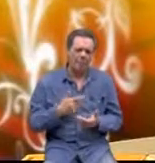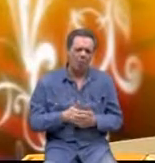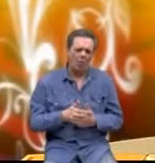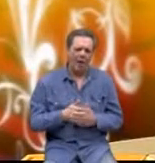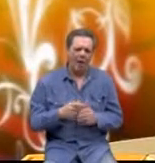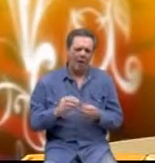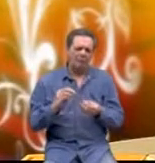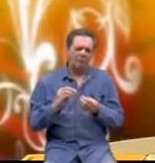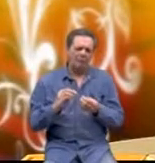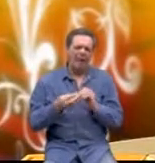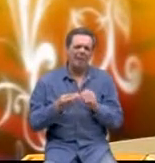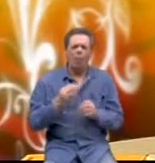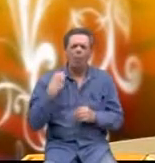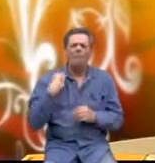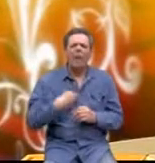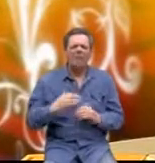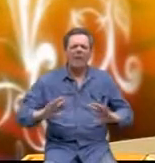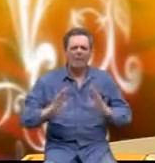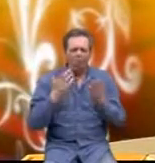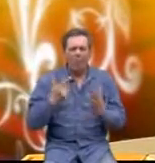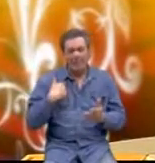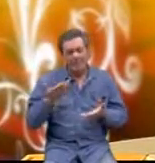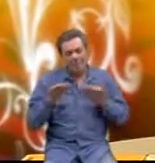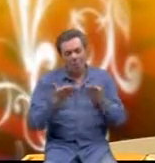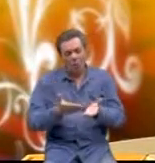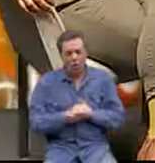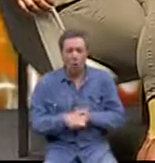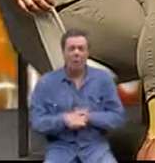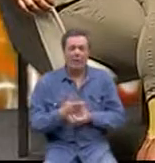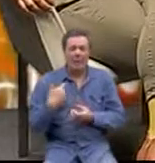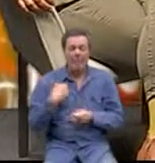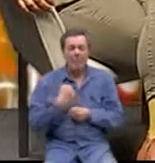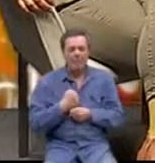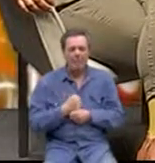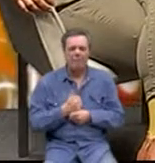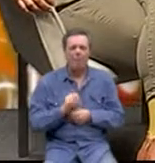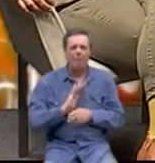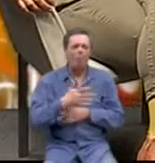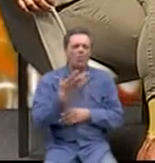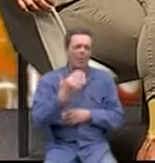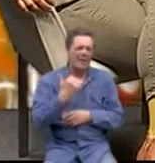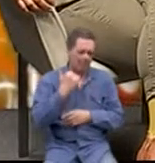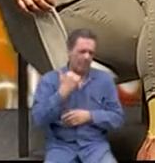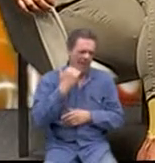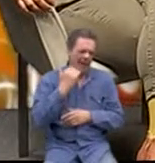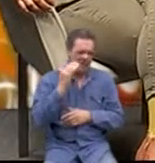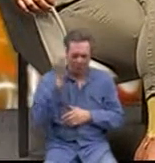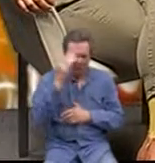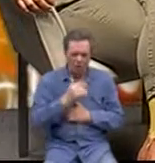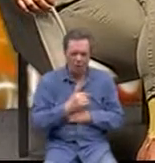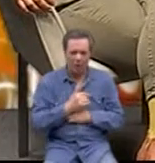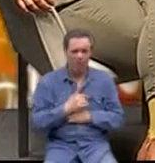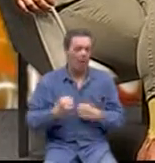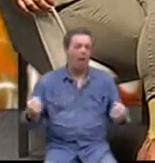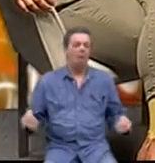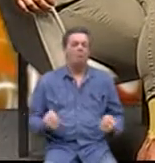Francuske republike 11. Pa sam predložila mjesnoj samoupravi da napravimo poslije 5 sati uvečer, poslije 5,5 sati uvečer,